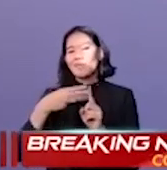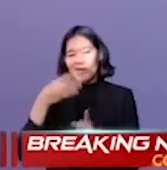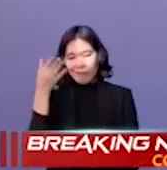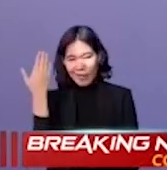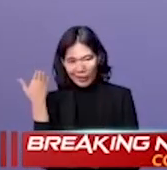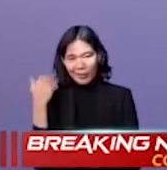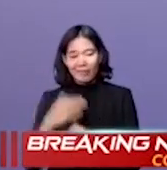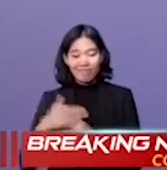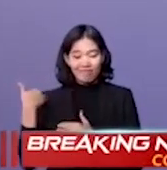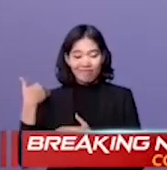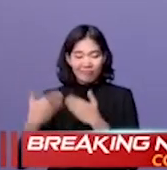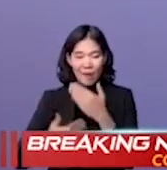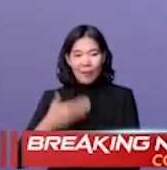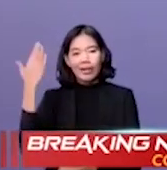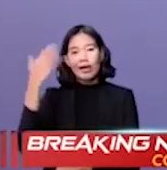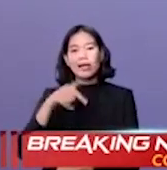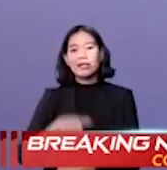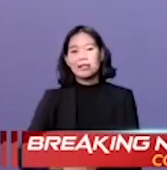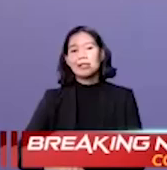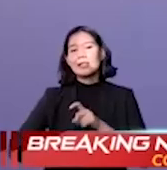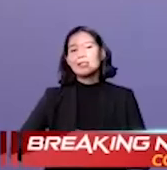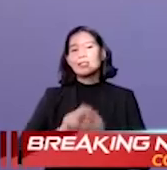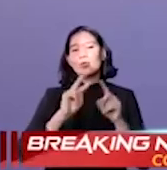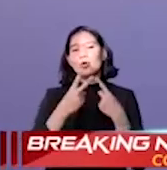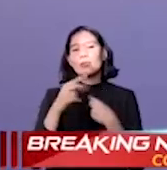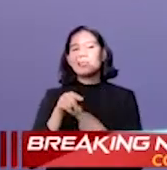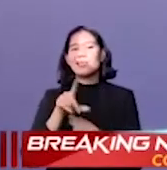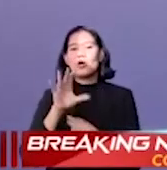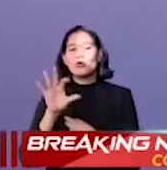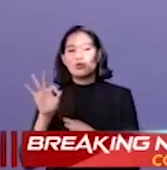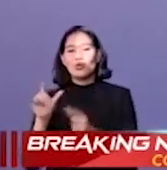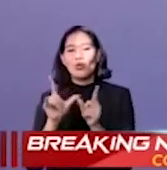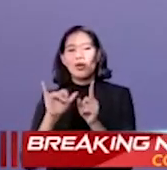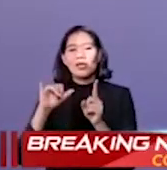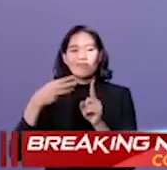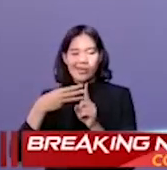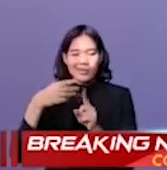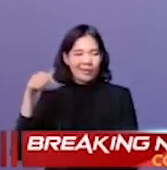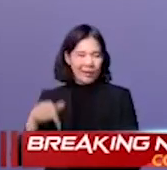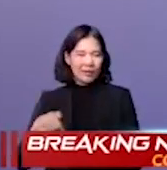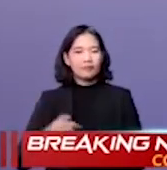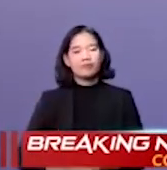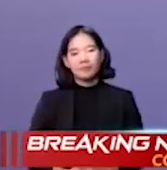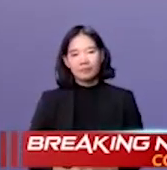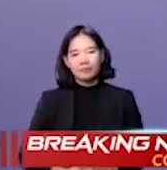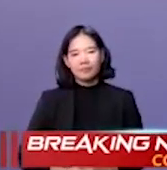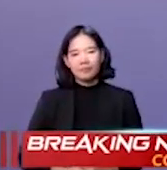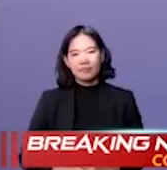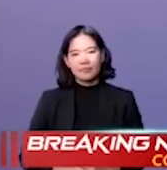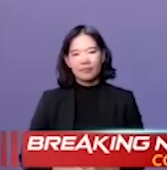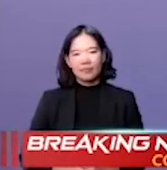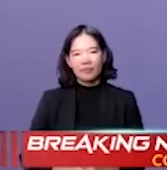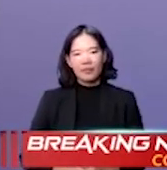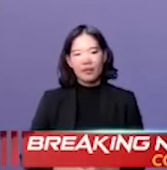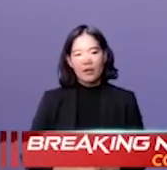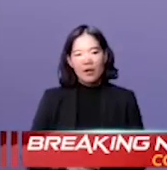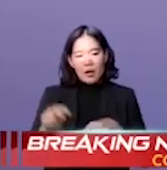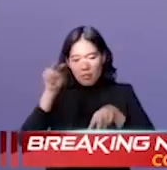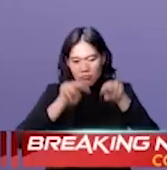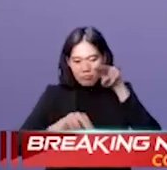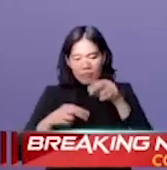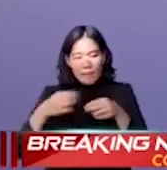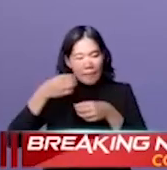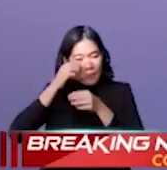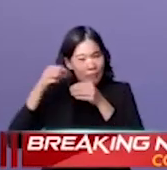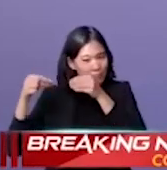kemarin sampai dengan hari ini dipukul 1200 waktu Indonesia bagian barat kita telah merasakan pemeriksaan